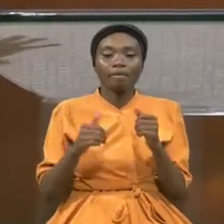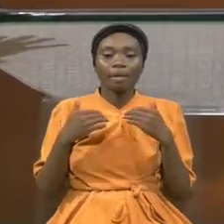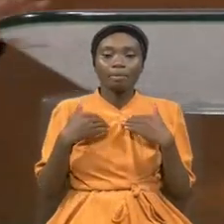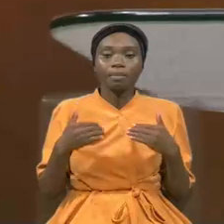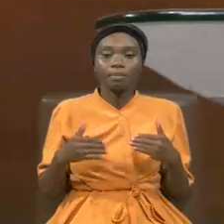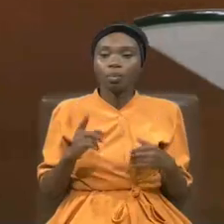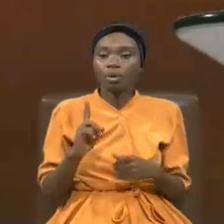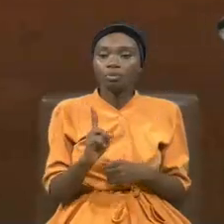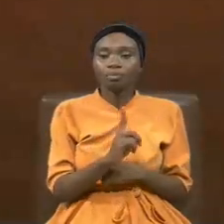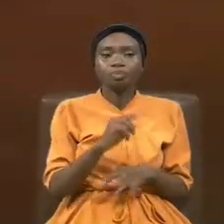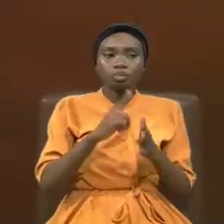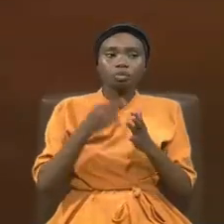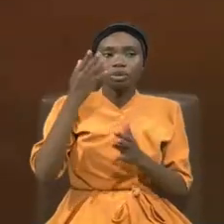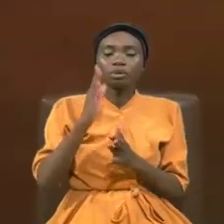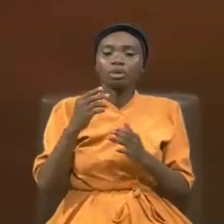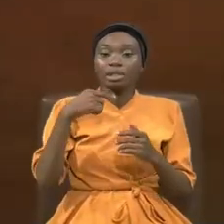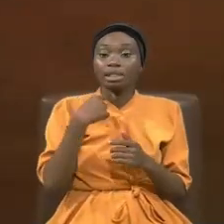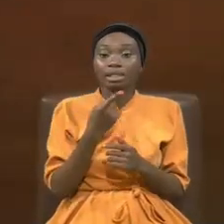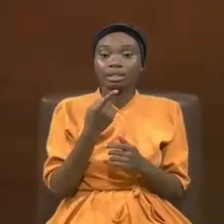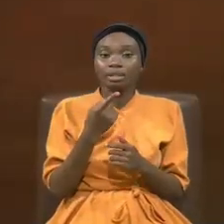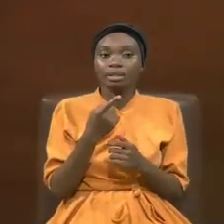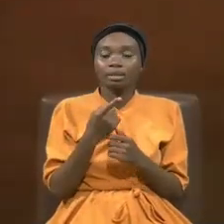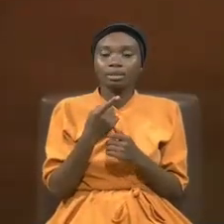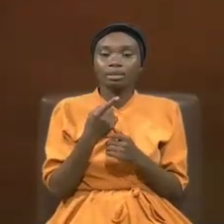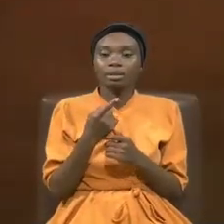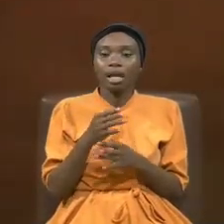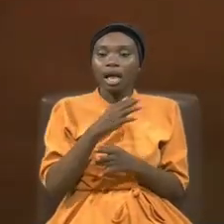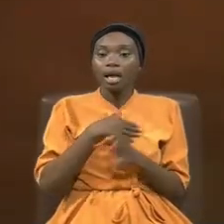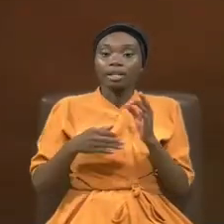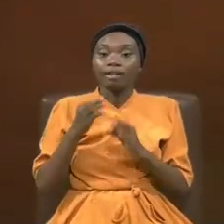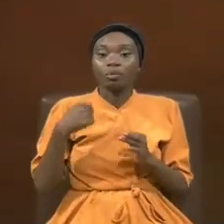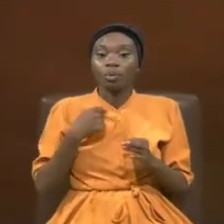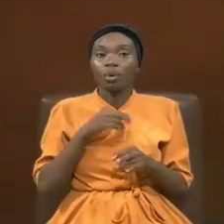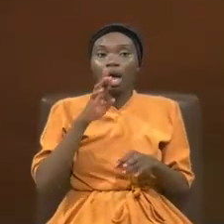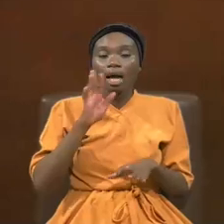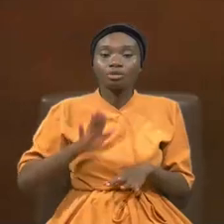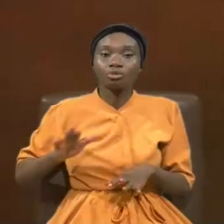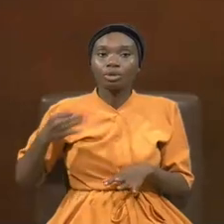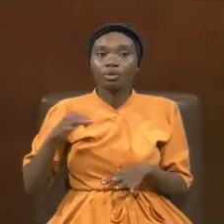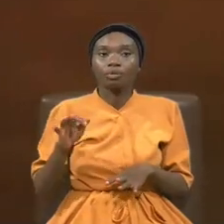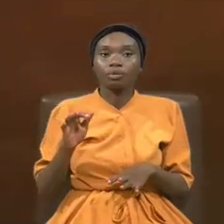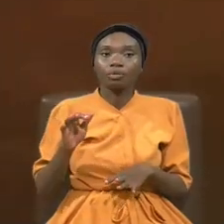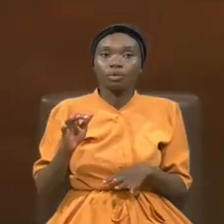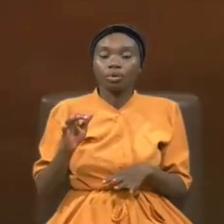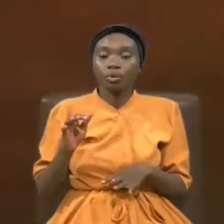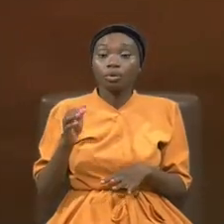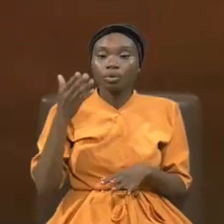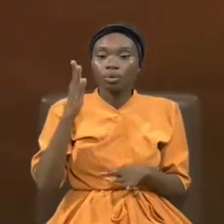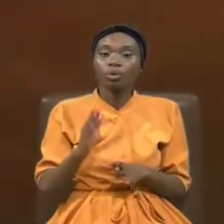Ce que Dieu dit, il le fait. Et si nous sommes ses enfants, frères et sœurs en